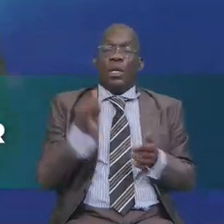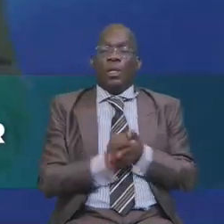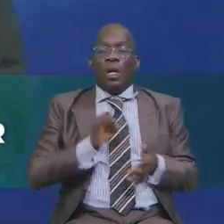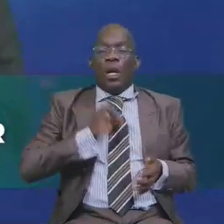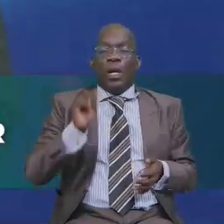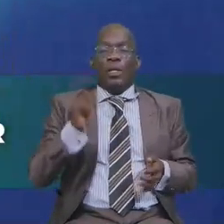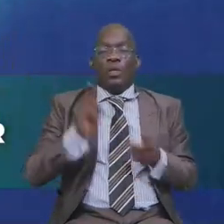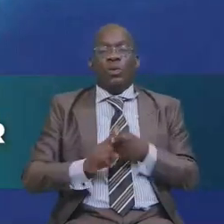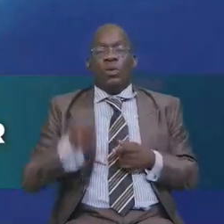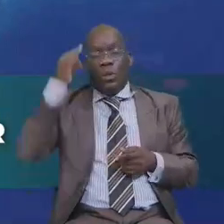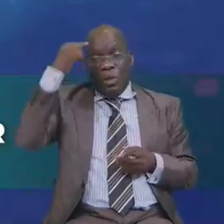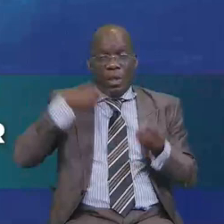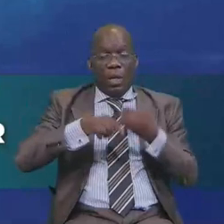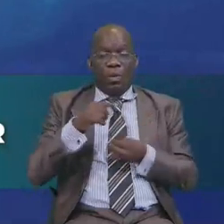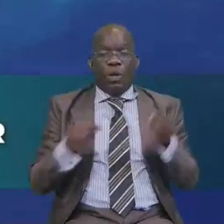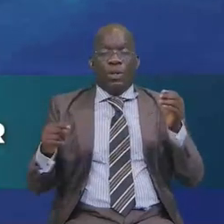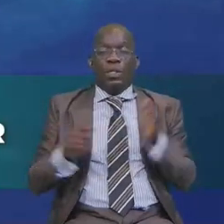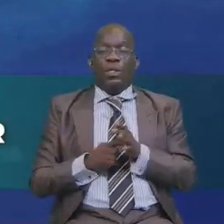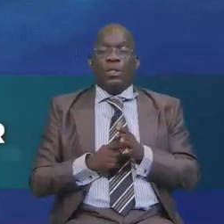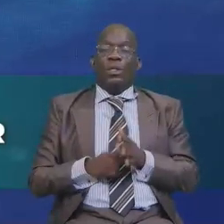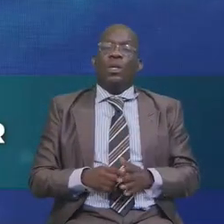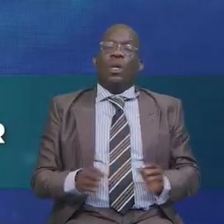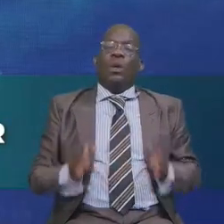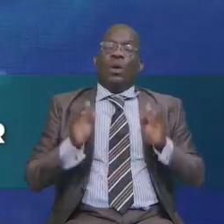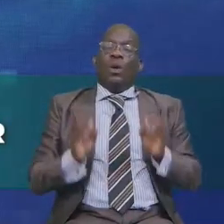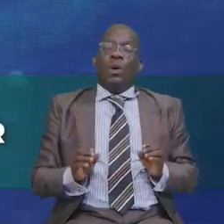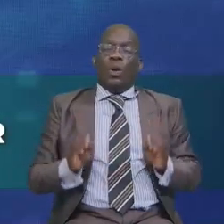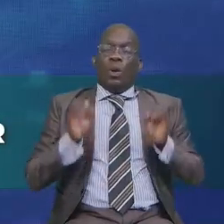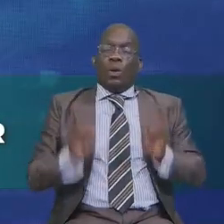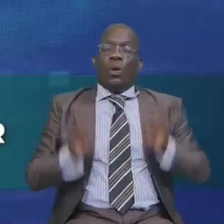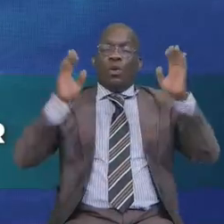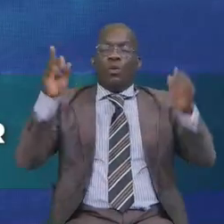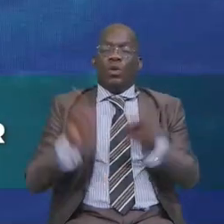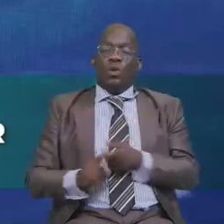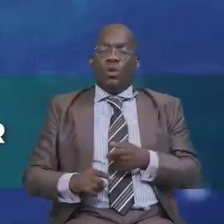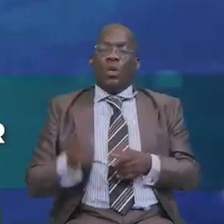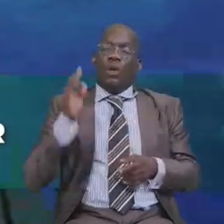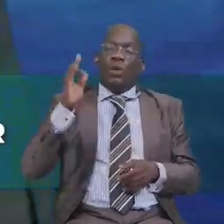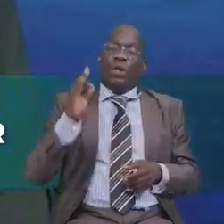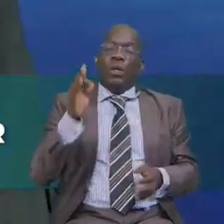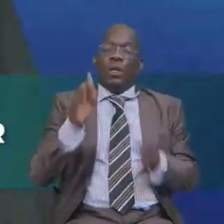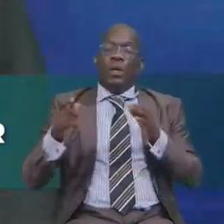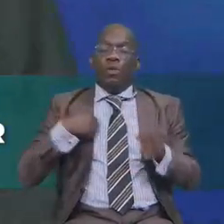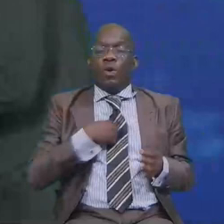je vais revoir cet engagement à l'évangélisation. Si nous sommes faibles dans le corps,